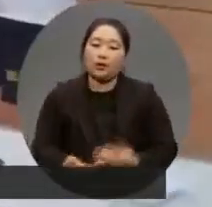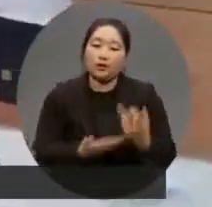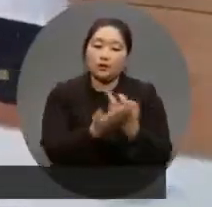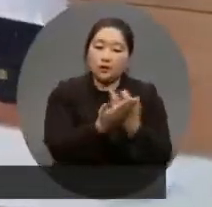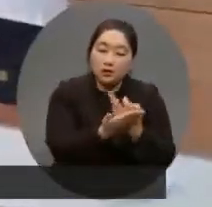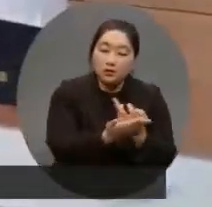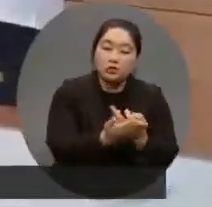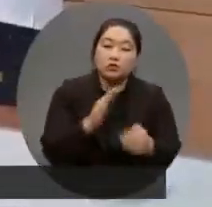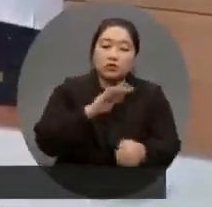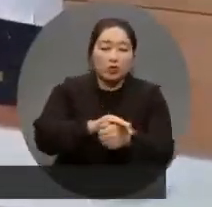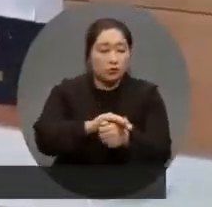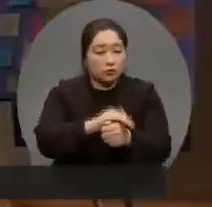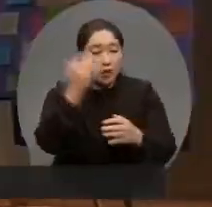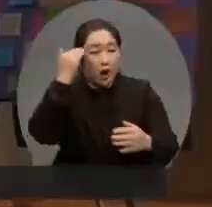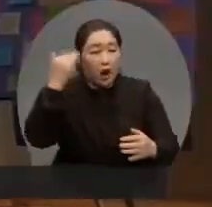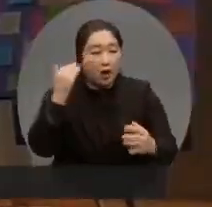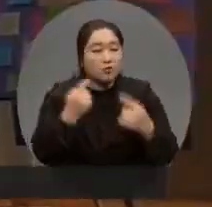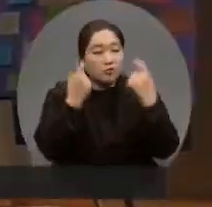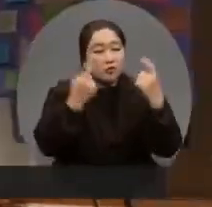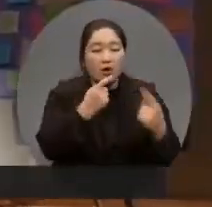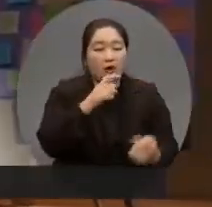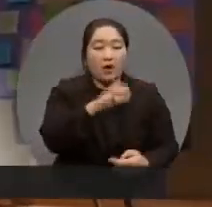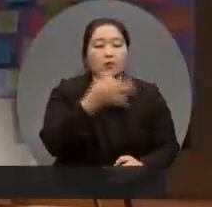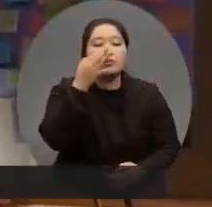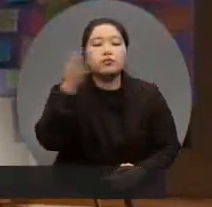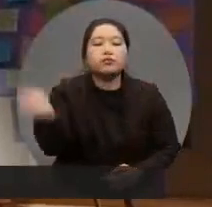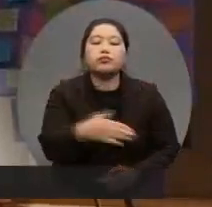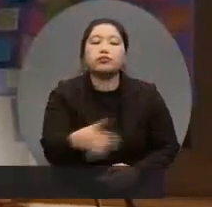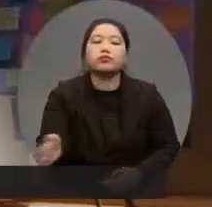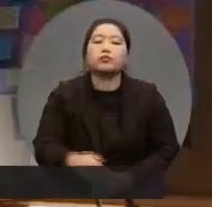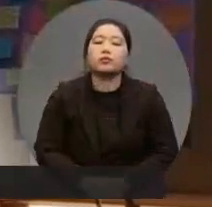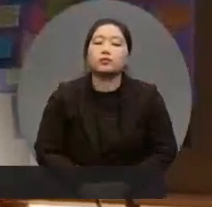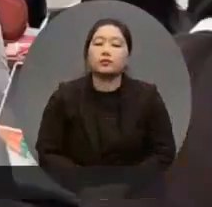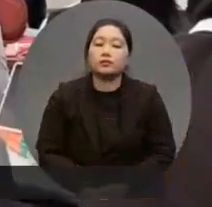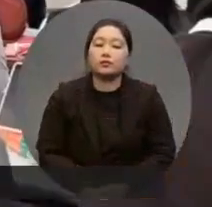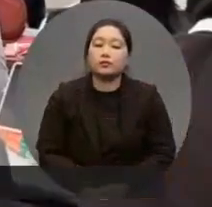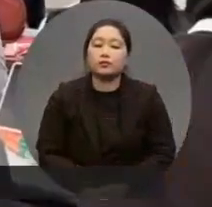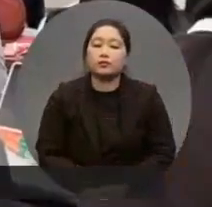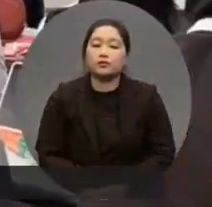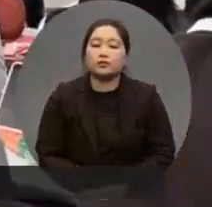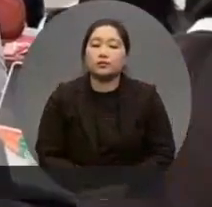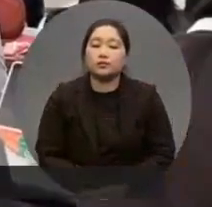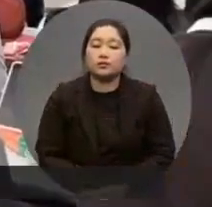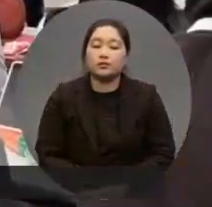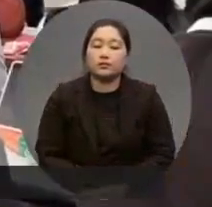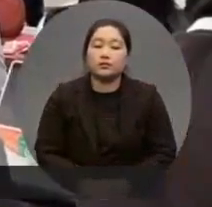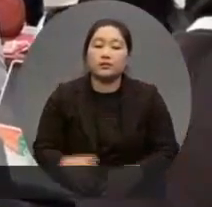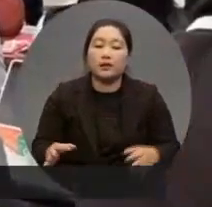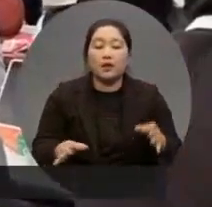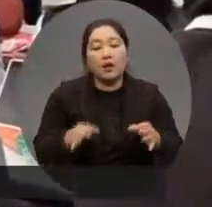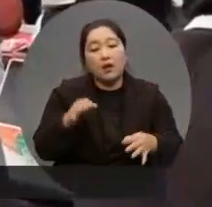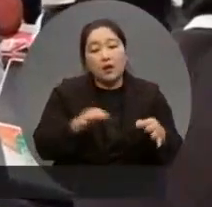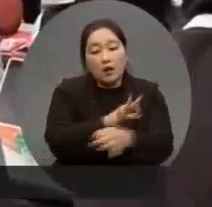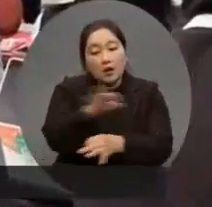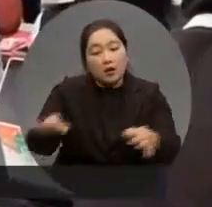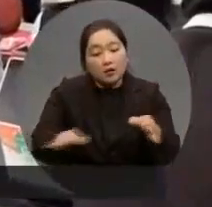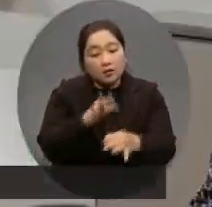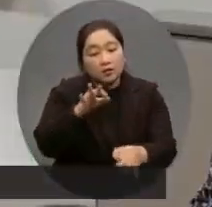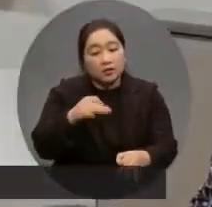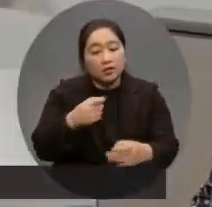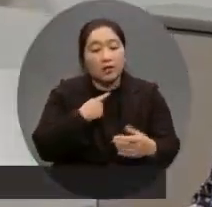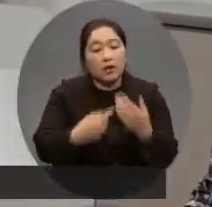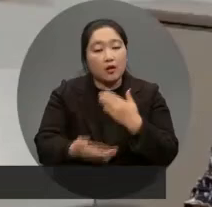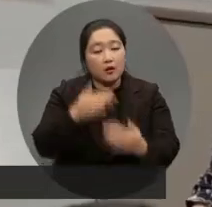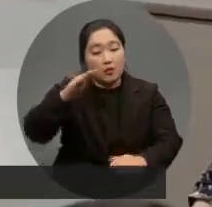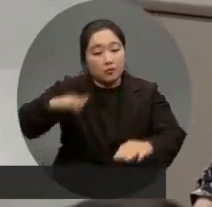국내 관광지 수학여행에서 볼 수 없었던 모습입니다. 경제력의 차이로 경험이 다른 청소년에게